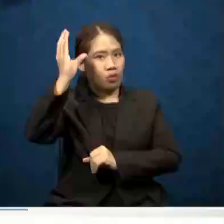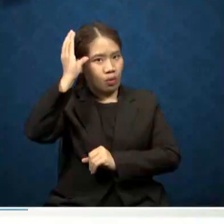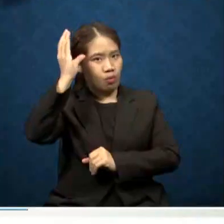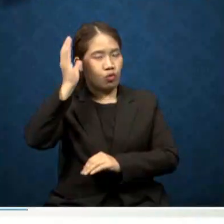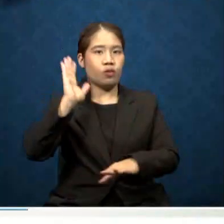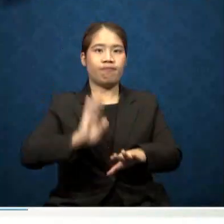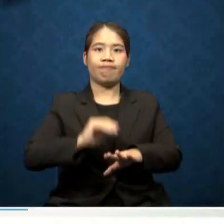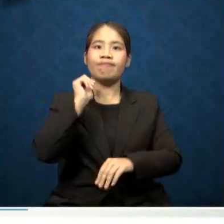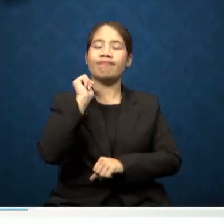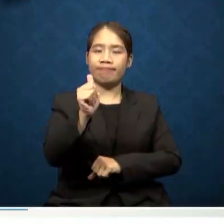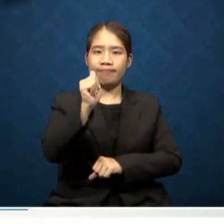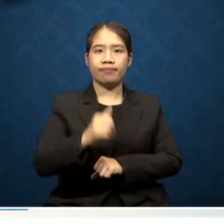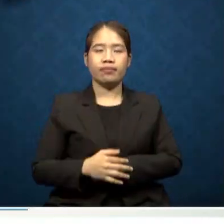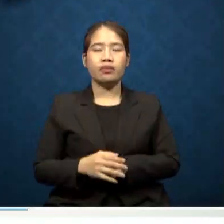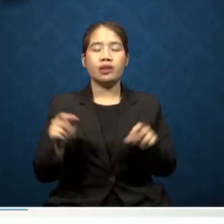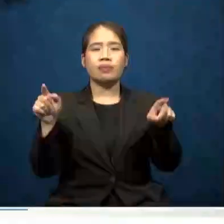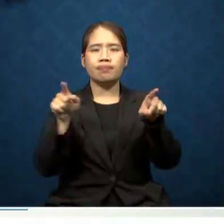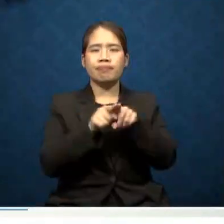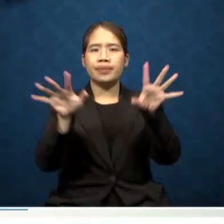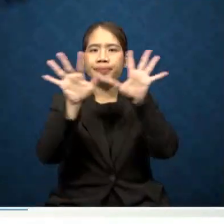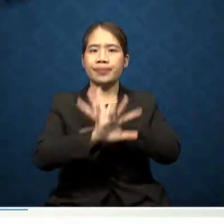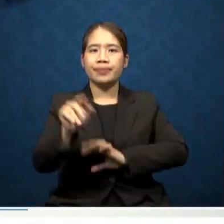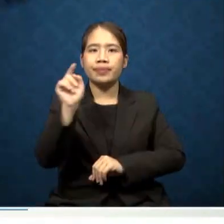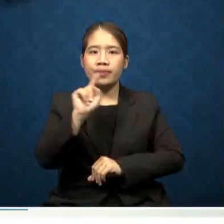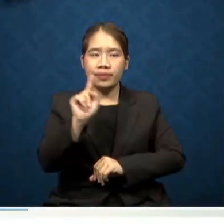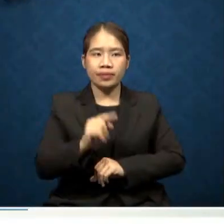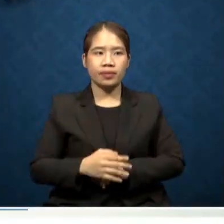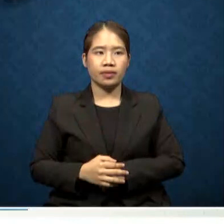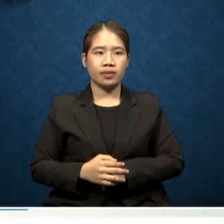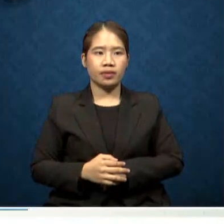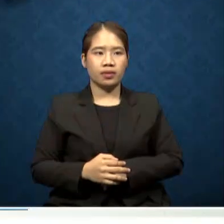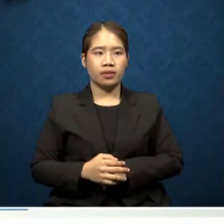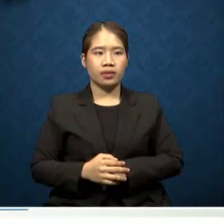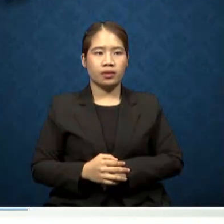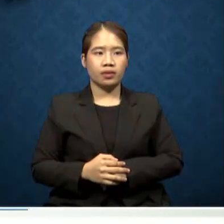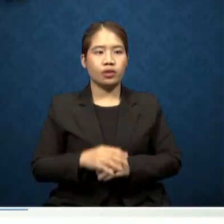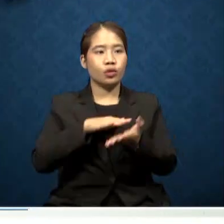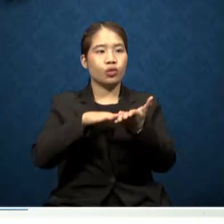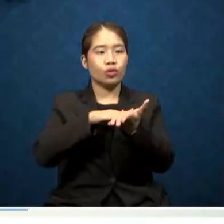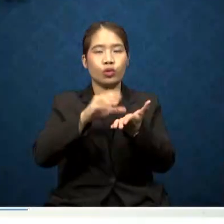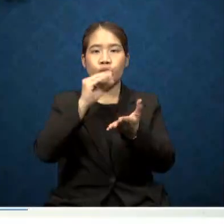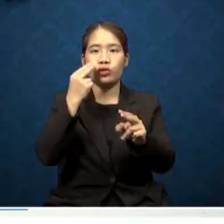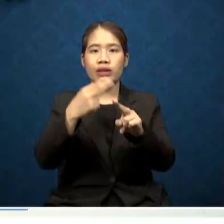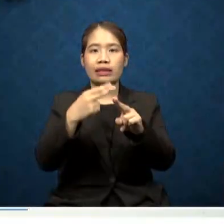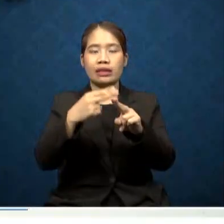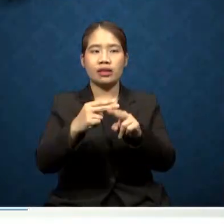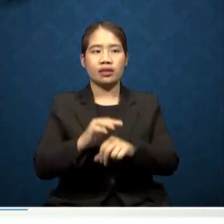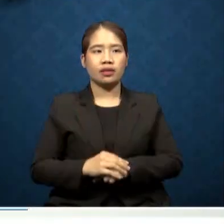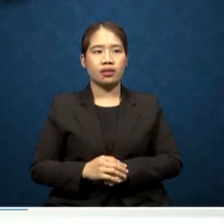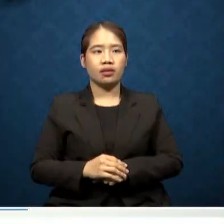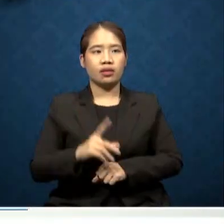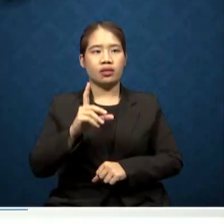นะเหมือนกับเอ่อท่านขออนุญาตเอ่ยนามนะครับท่านดนุ